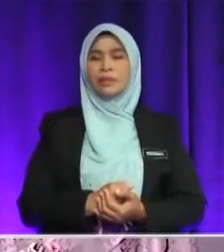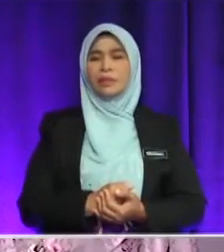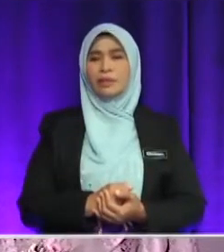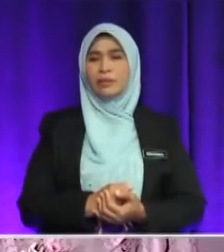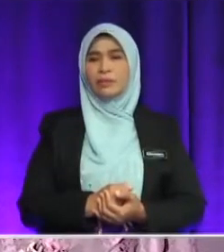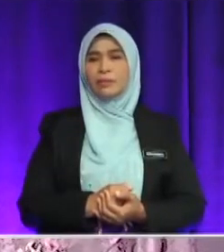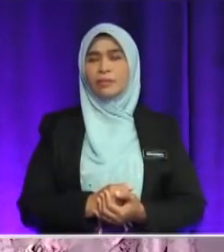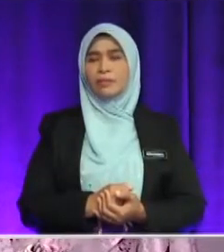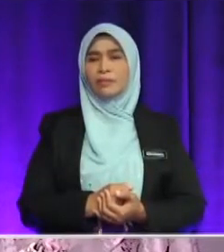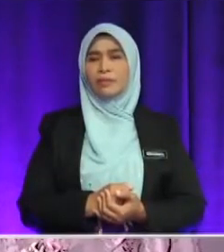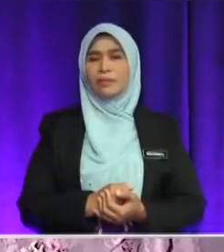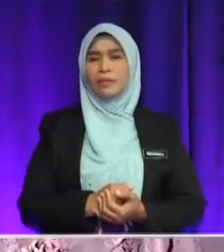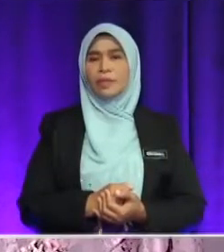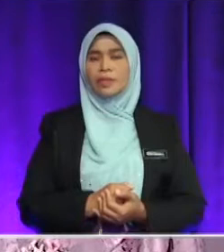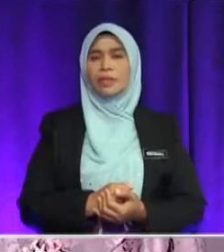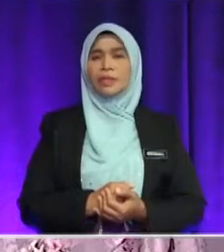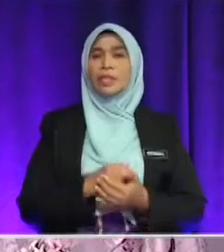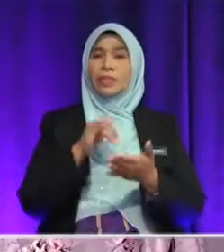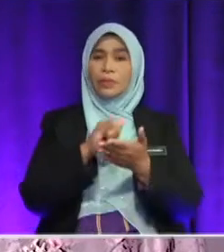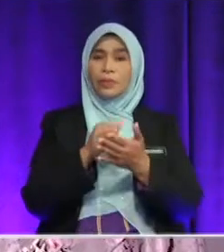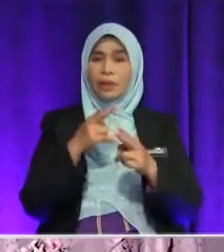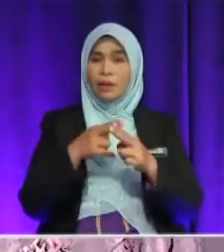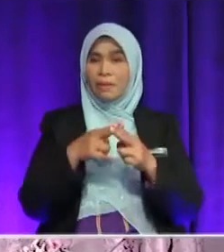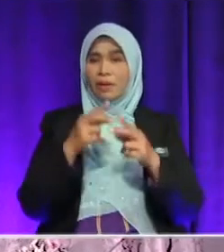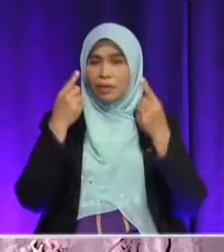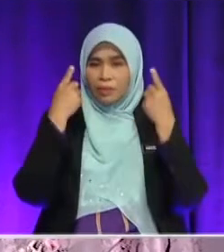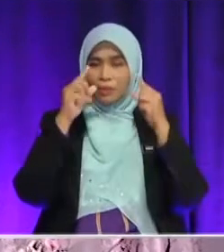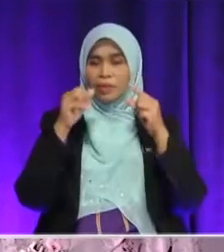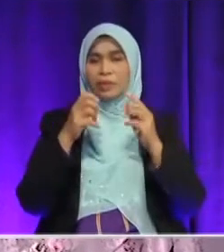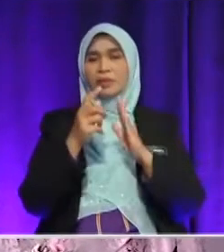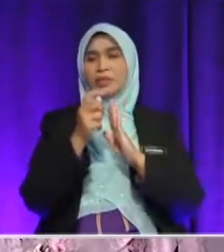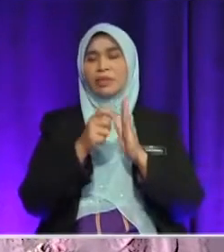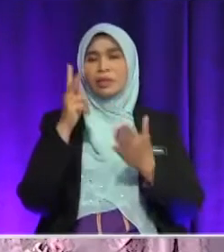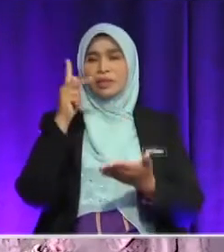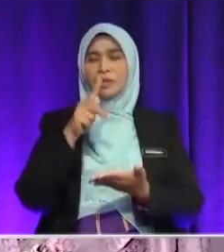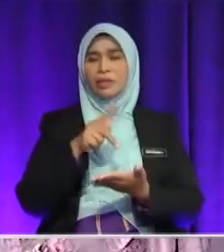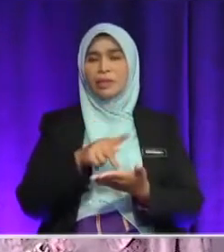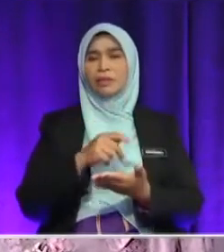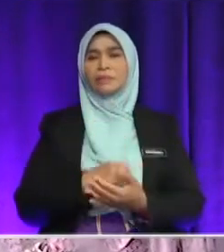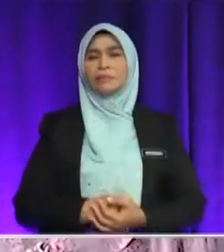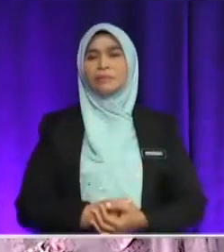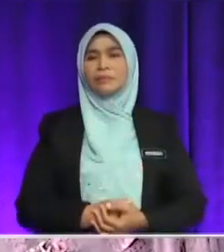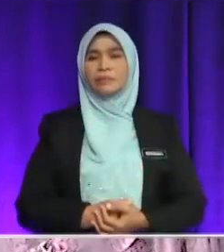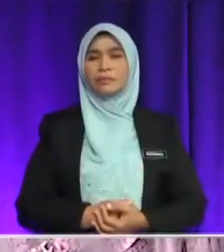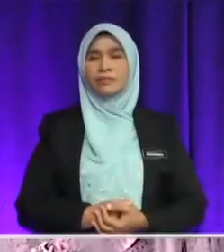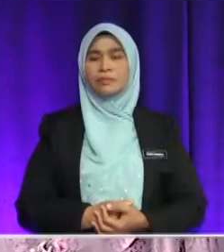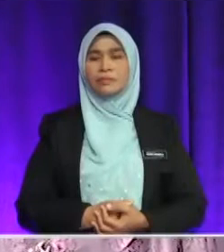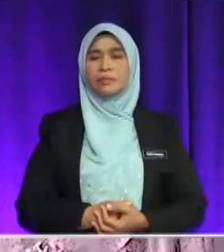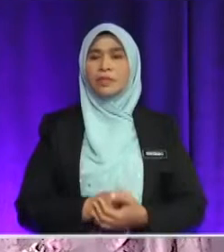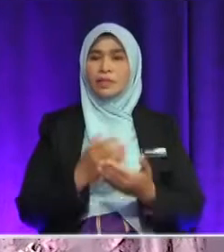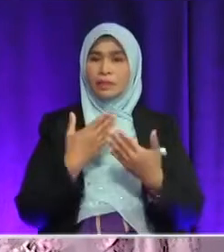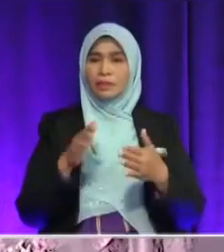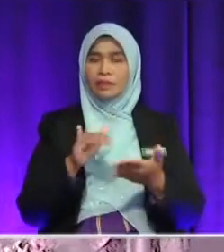adzam CV itu adalah guru yang tersohor kepada Salahuddin Al Ayyubi Oke